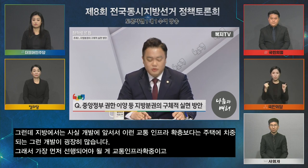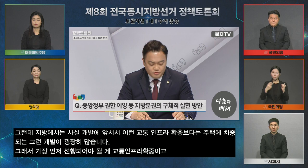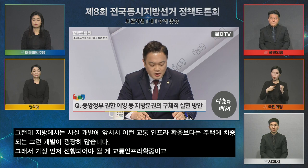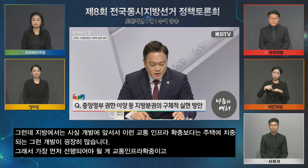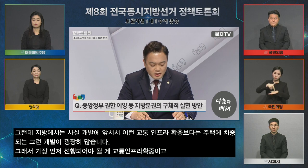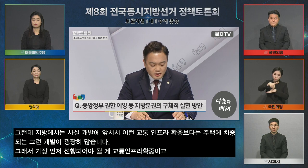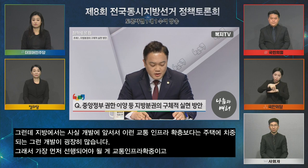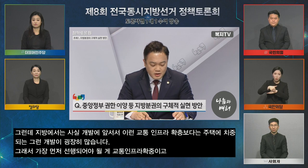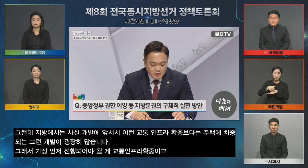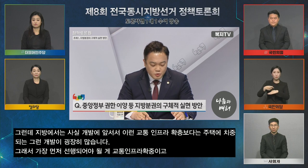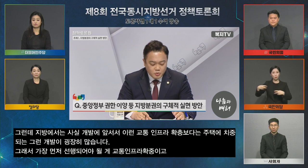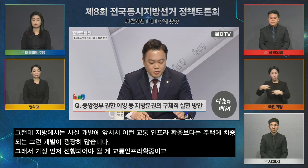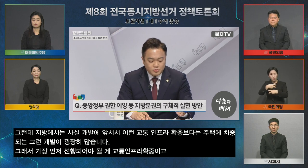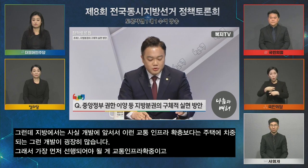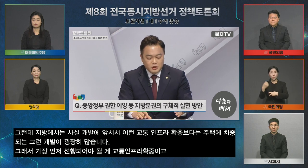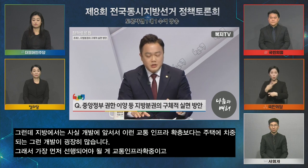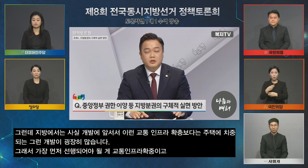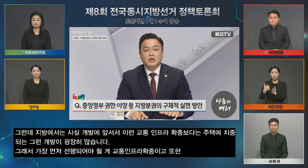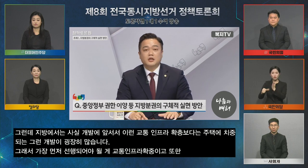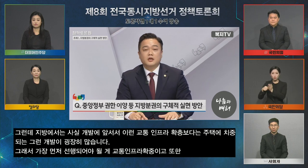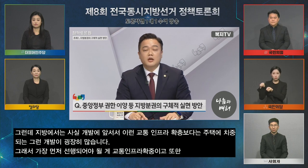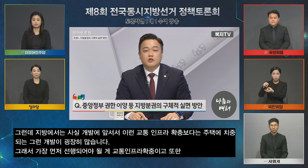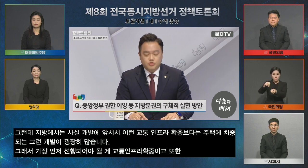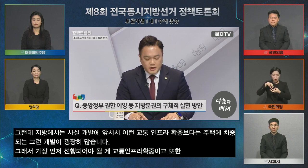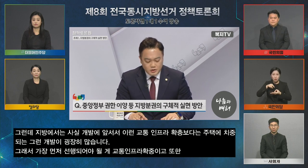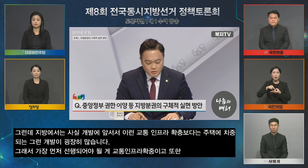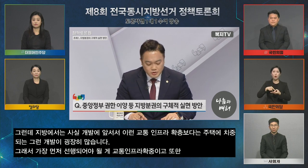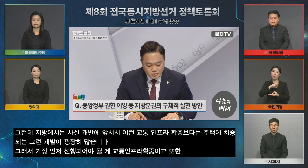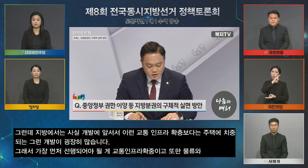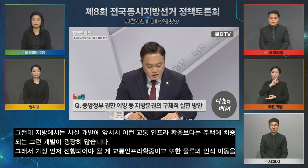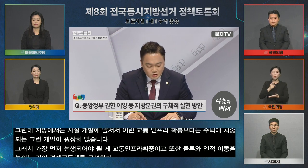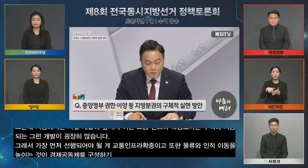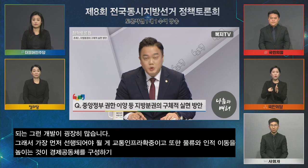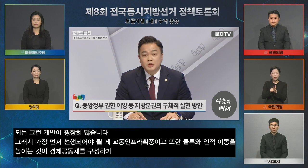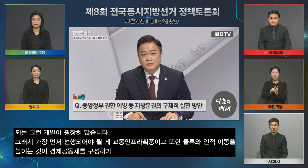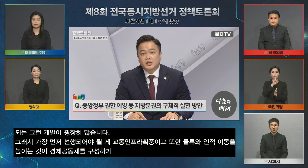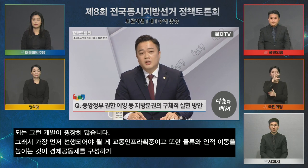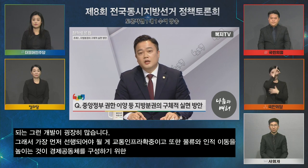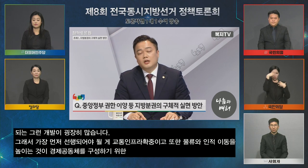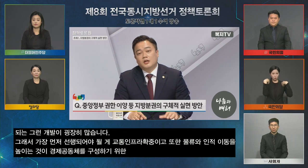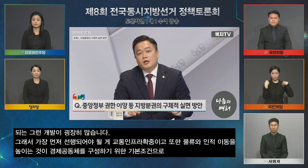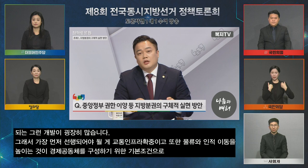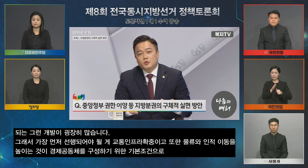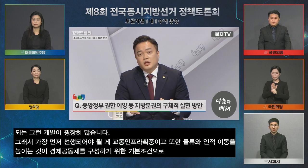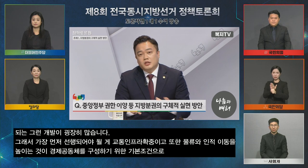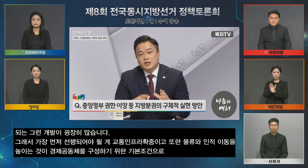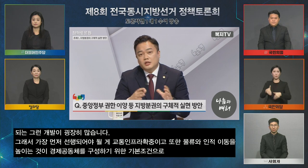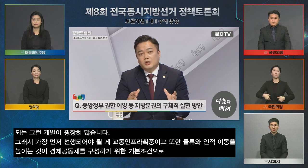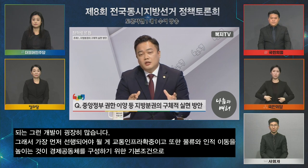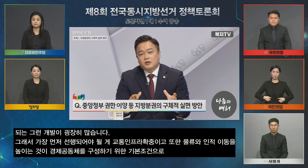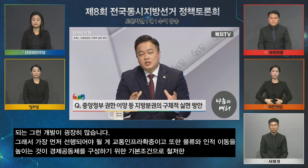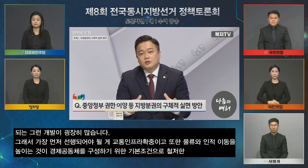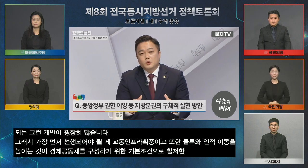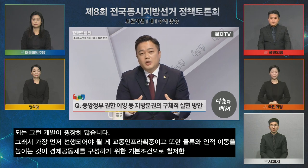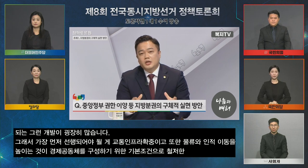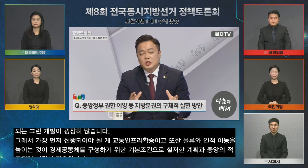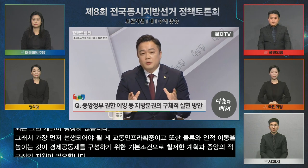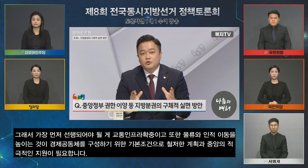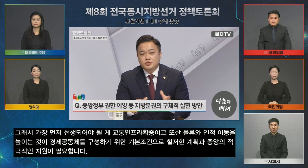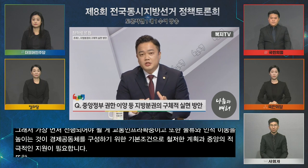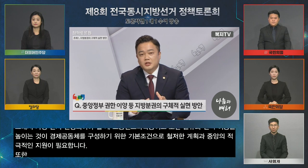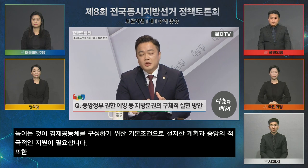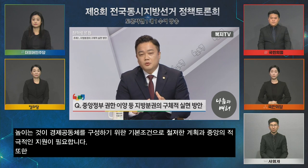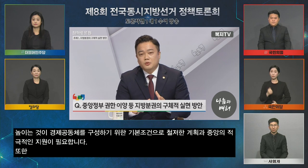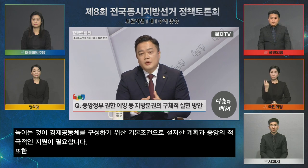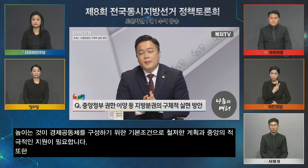공동체를 구생하기 위한 기본 조건으로 철저한 계획과 중앙에 적극적인 지원이 필요합니다. 또한 이를 통해